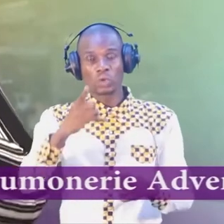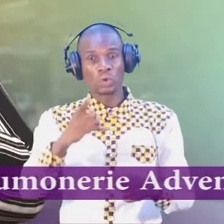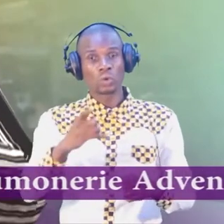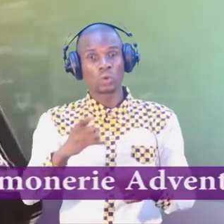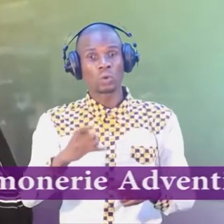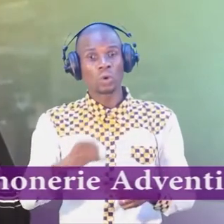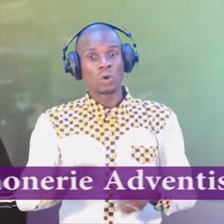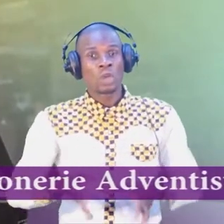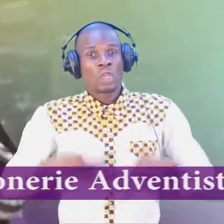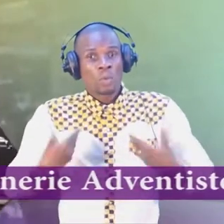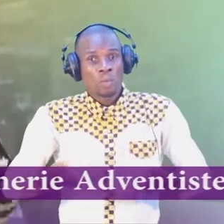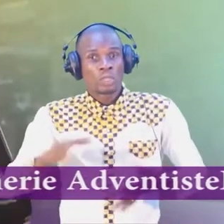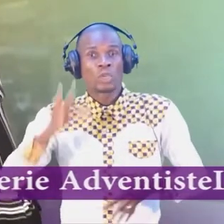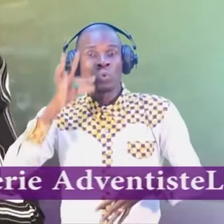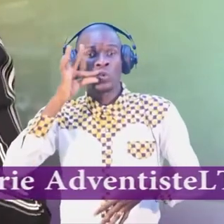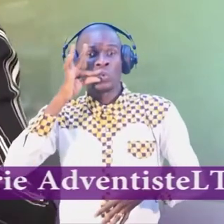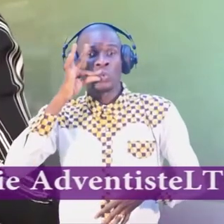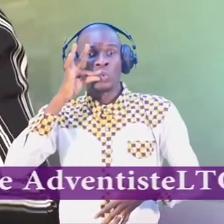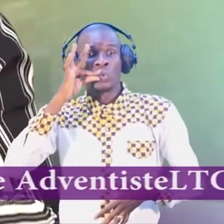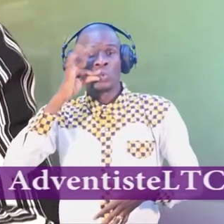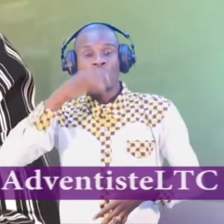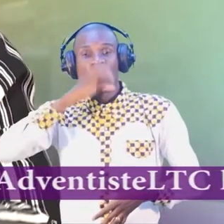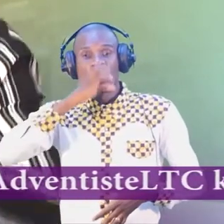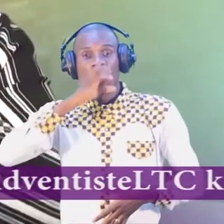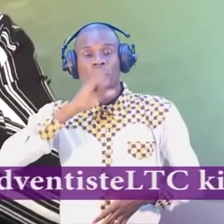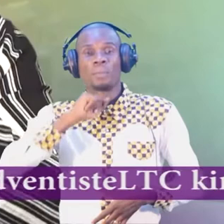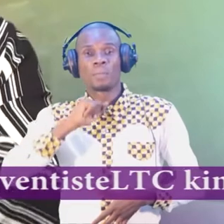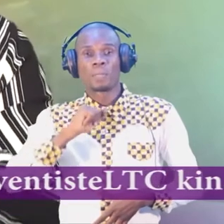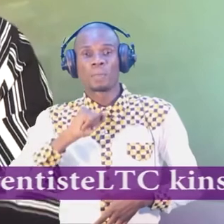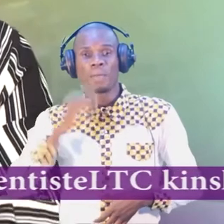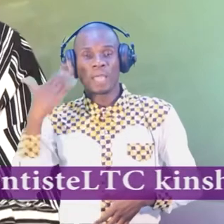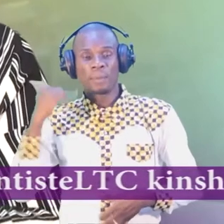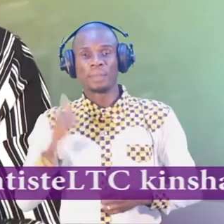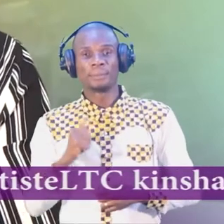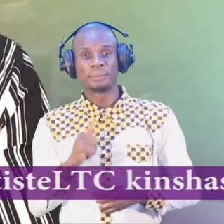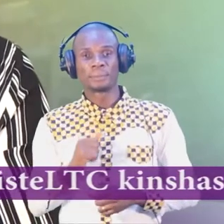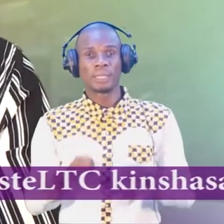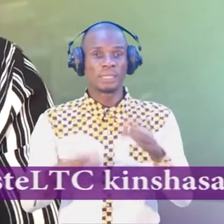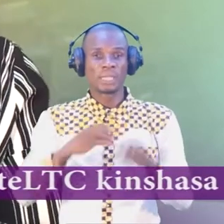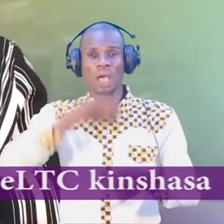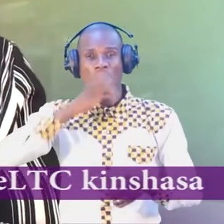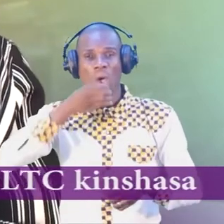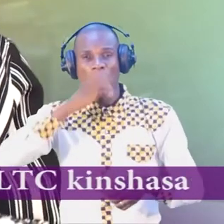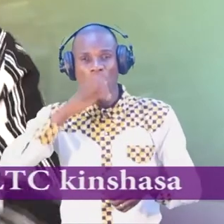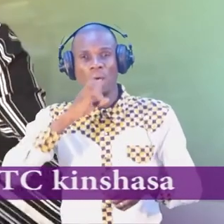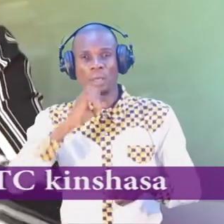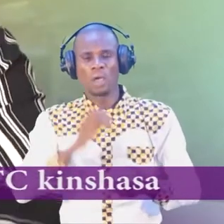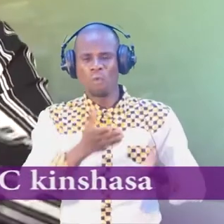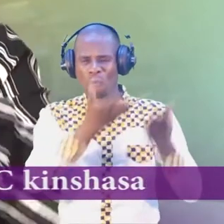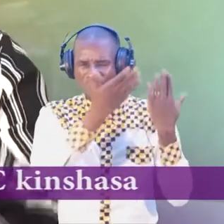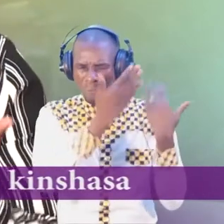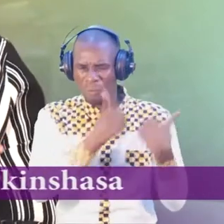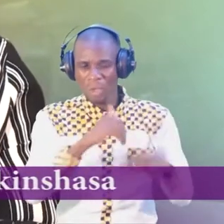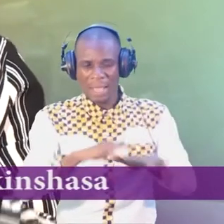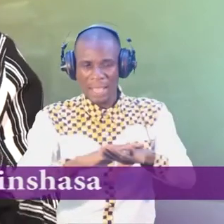kupumua kwa ndani. Kuvuta hewa vizuri na uitoe